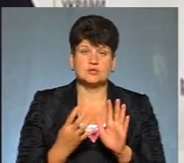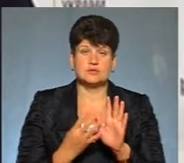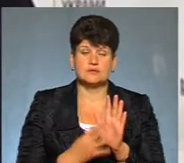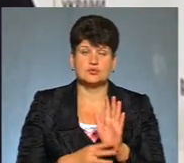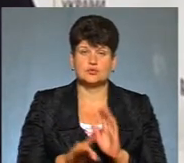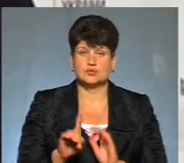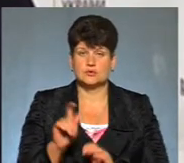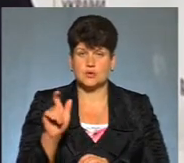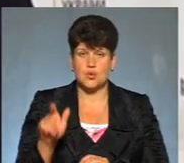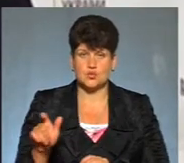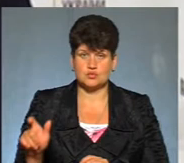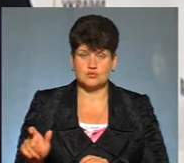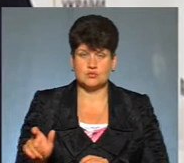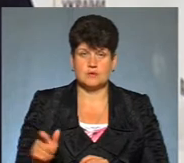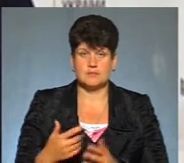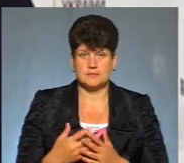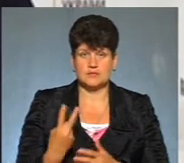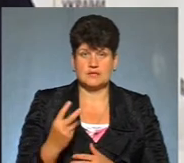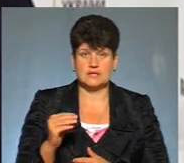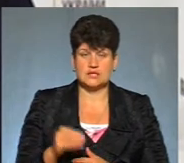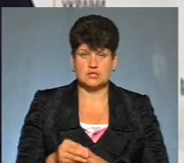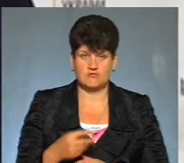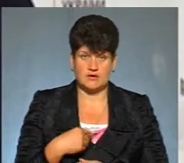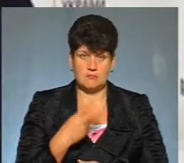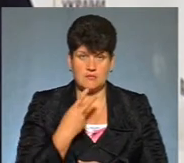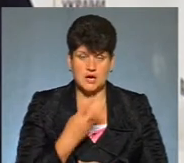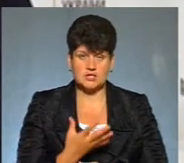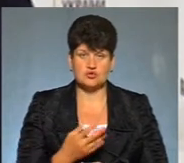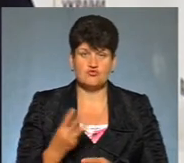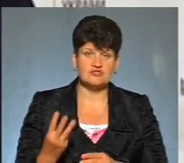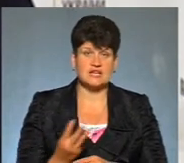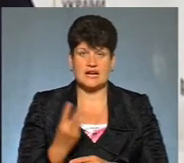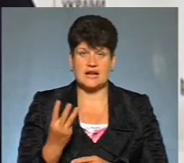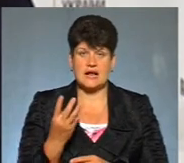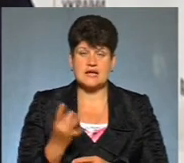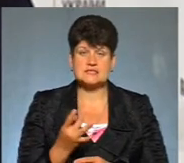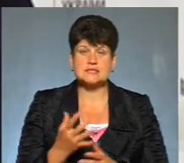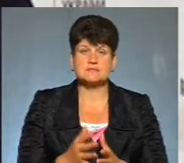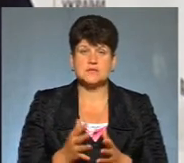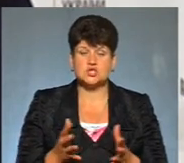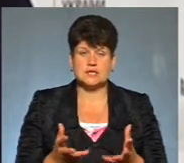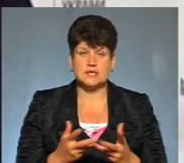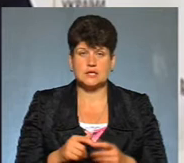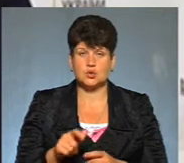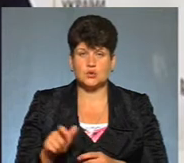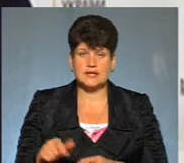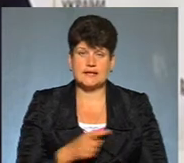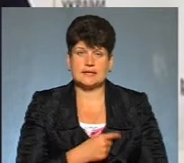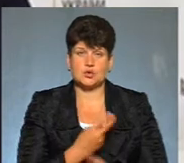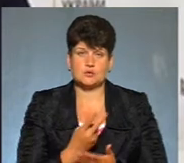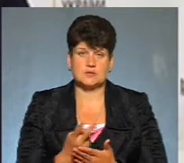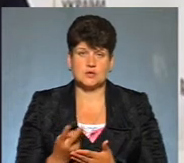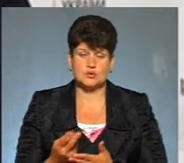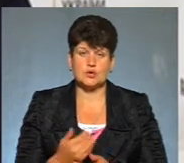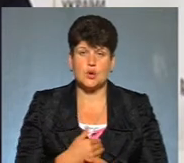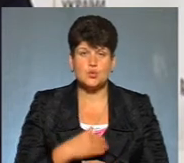1991 особа. Майже 2000. Ви бачите, що майже в три рази збільшилась кількість людей, які госпіталізуються. Я